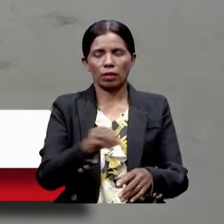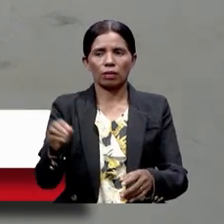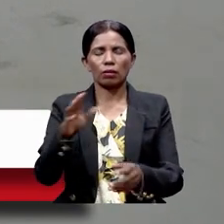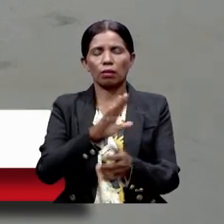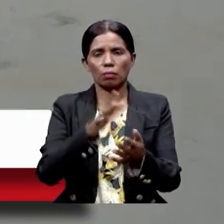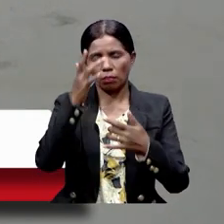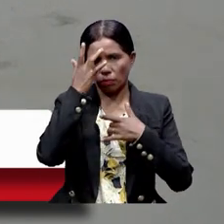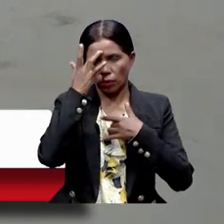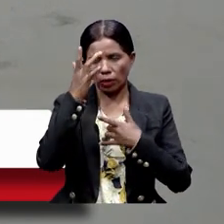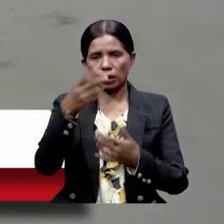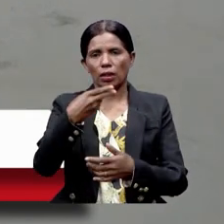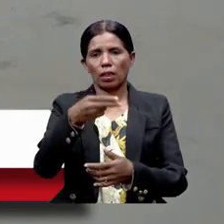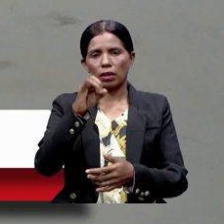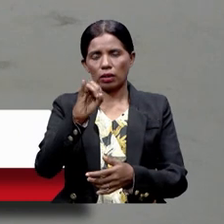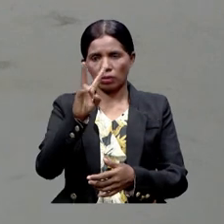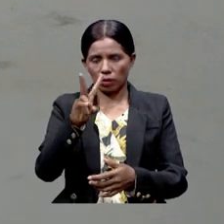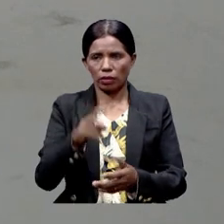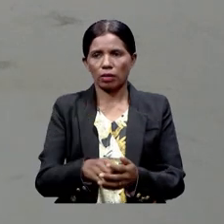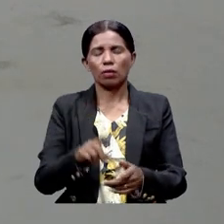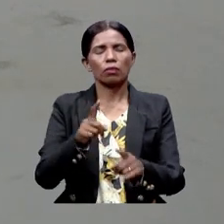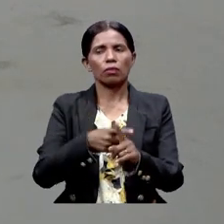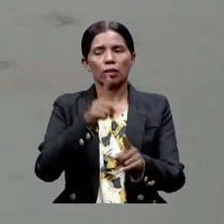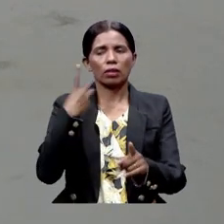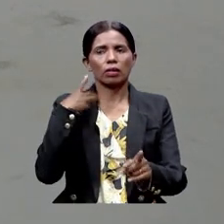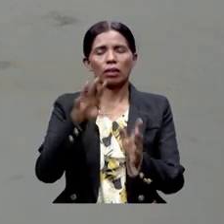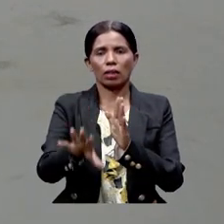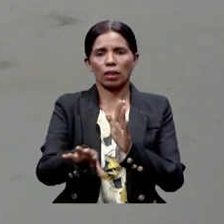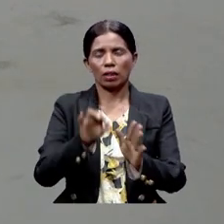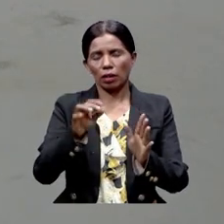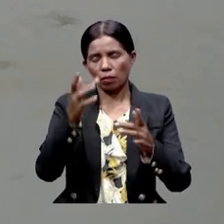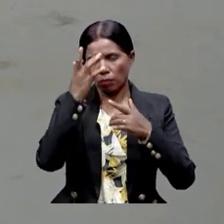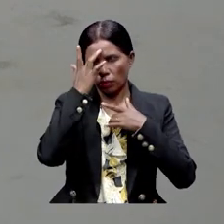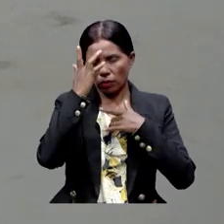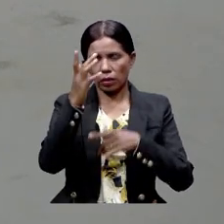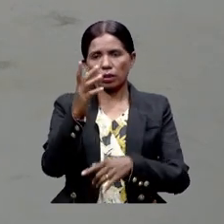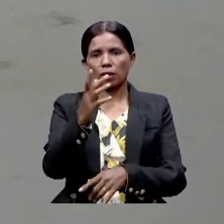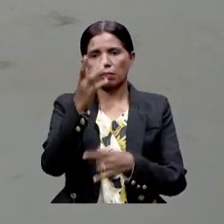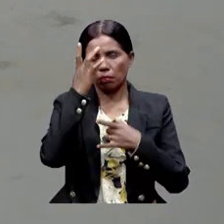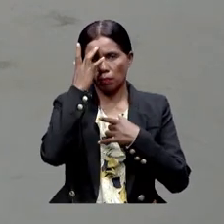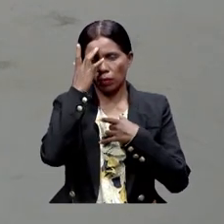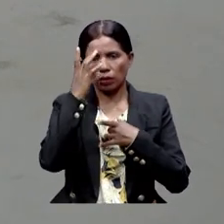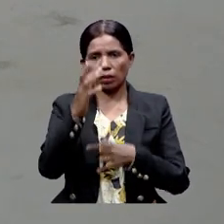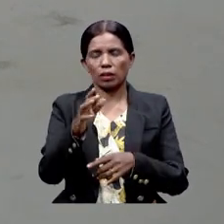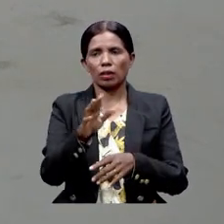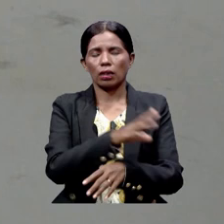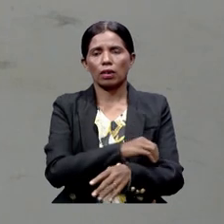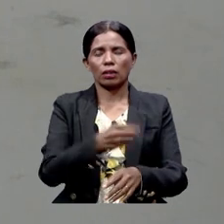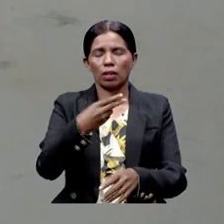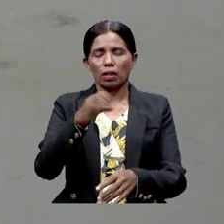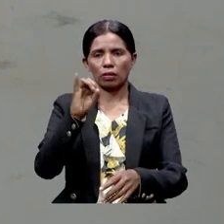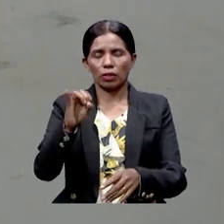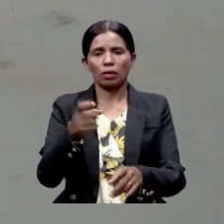sida. Kada fulan ne ita detekta kasu ba mora transmisaun seksual, ne liho si 20 ba